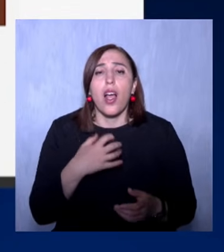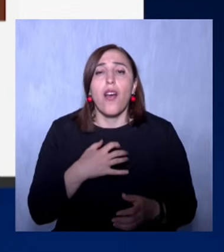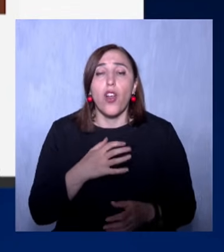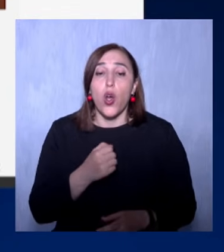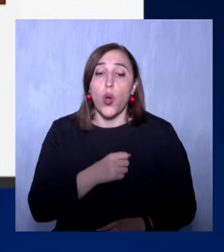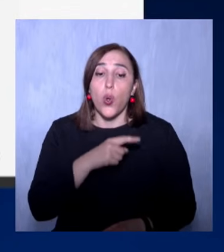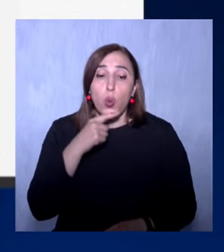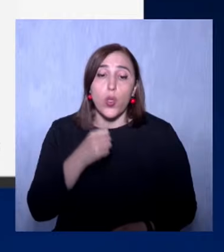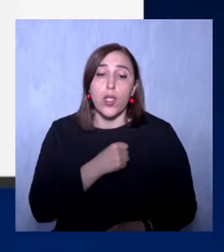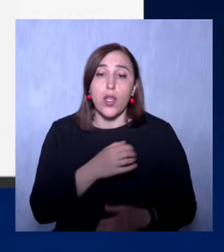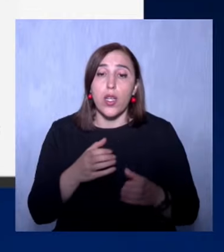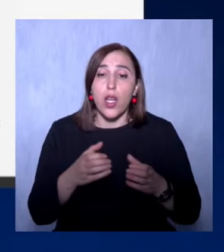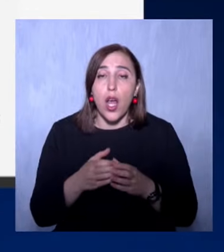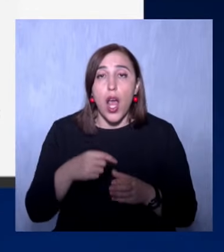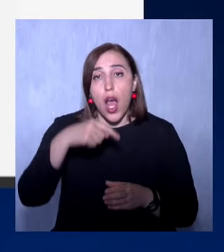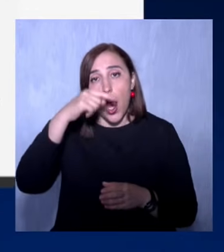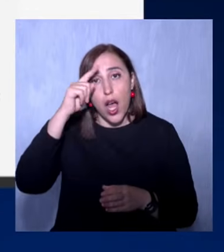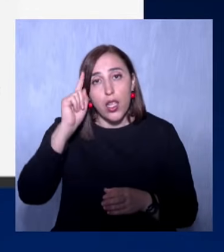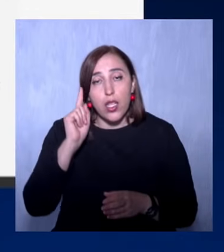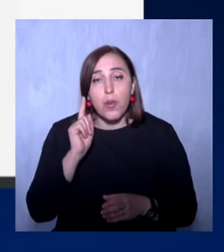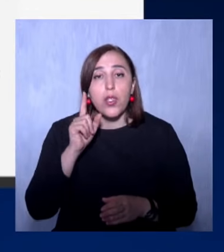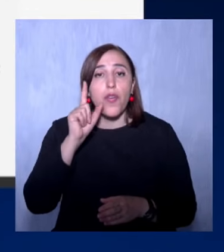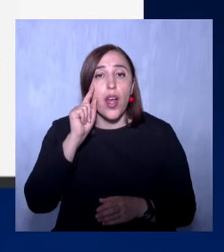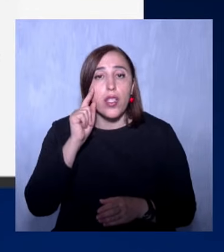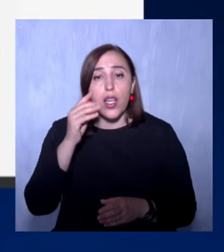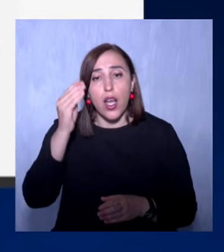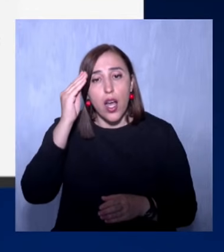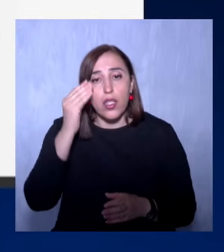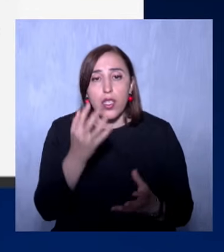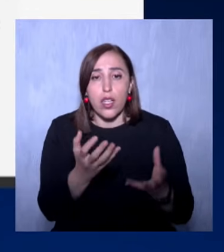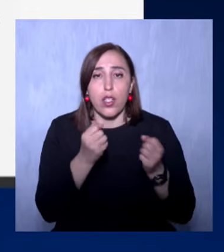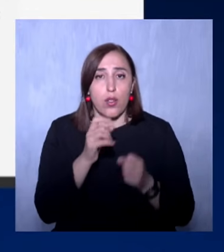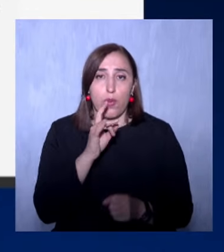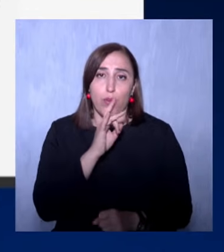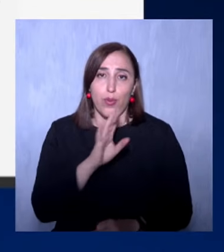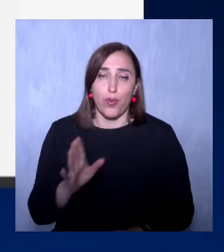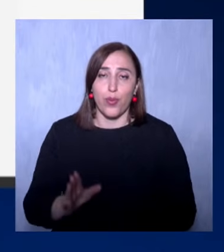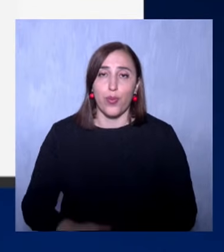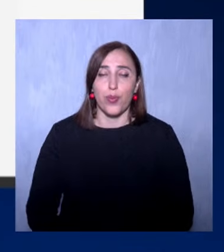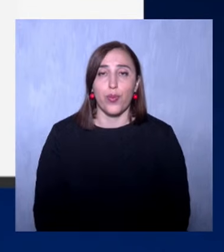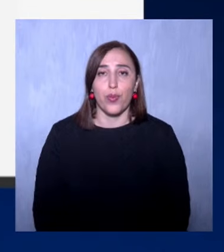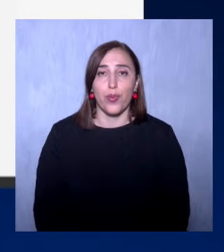զորախումբը Ադրբեջանի կամ Հայաստանի կարծիքը չի հարցնելու, նշում է քաղաքագետը։